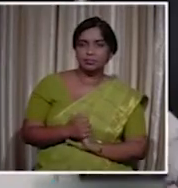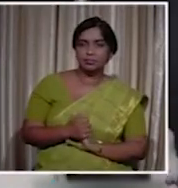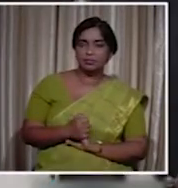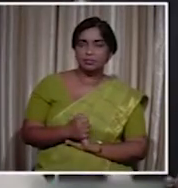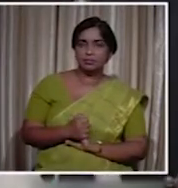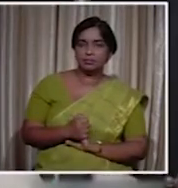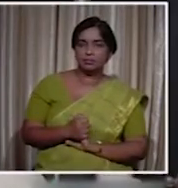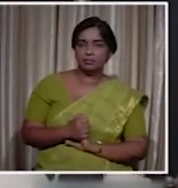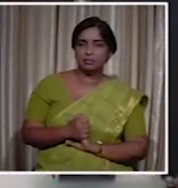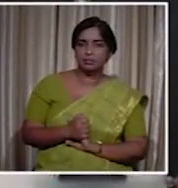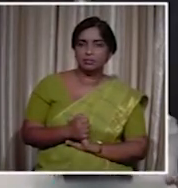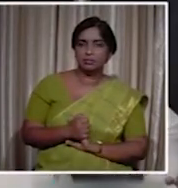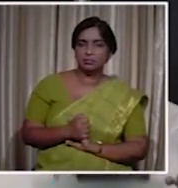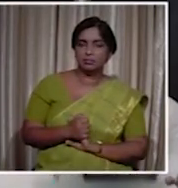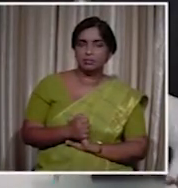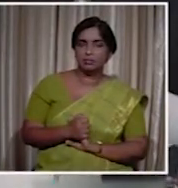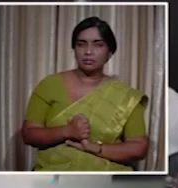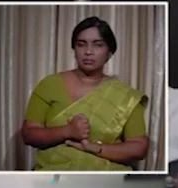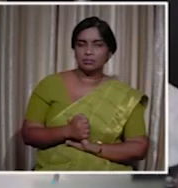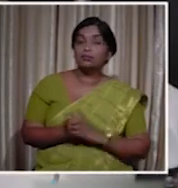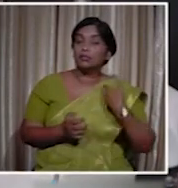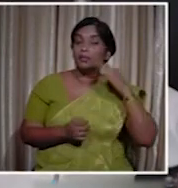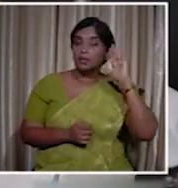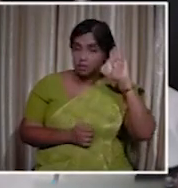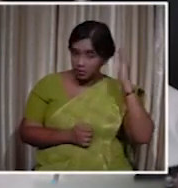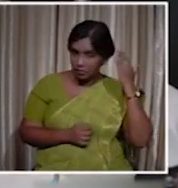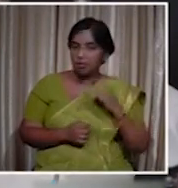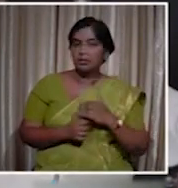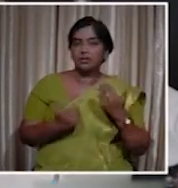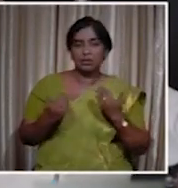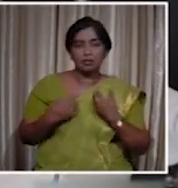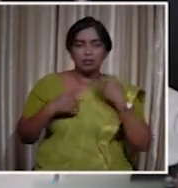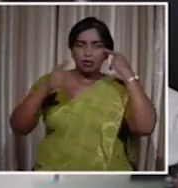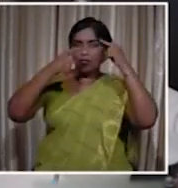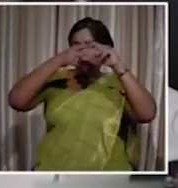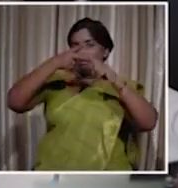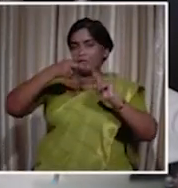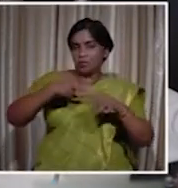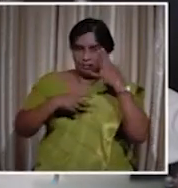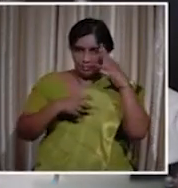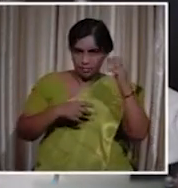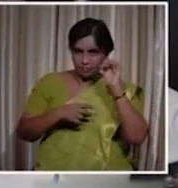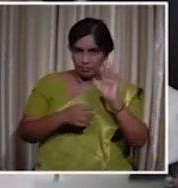ඊළඟට මේ විශේෂයෙන්ම අපි කාරණා කීපයක් මතක තියාගන්න